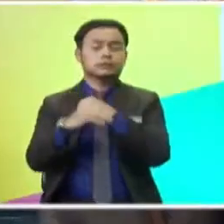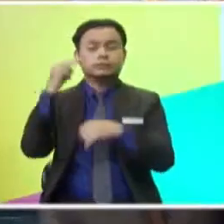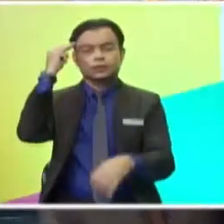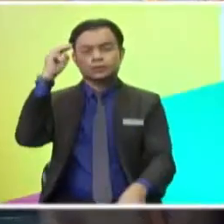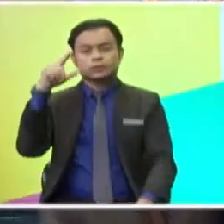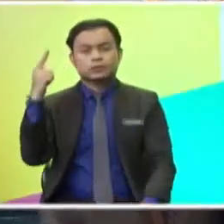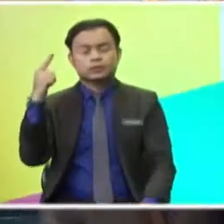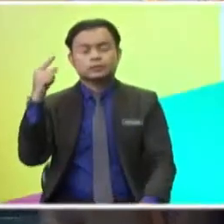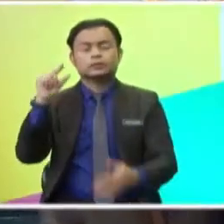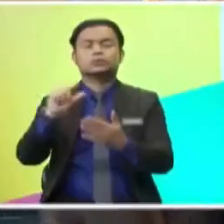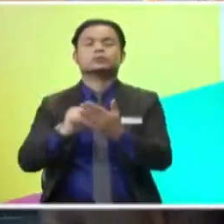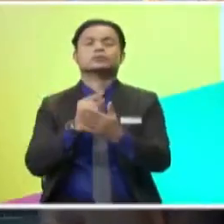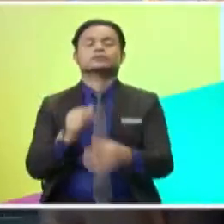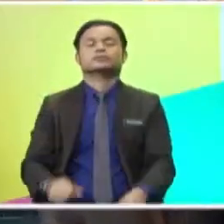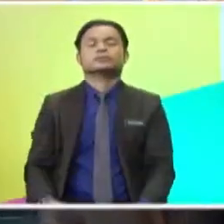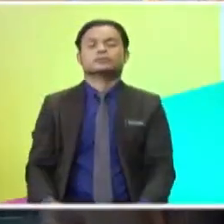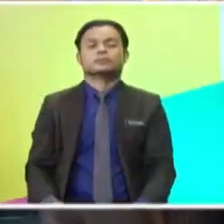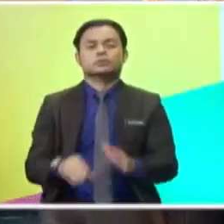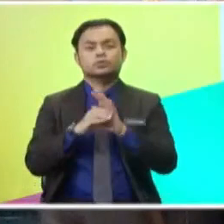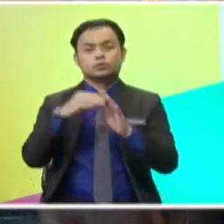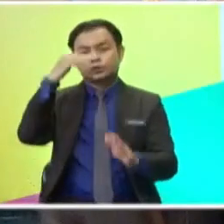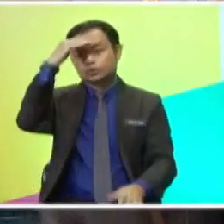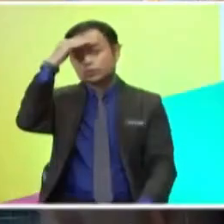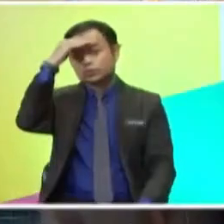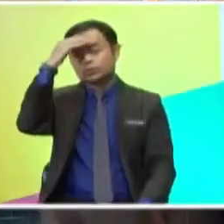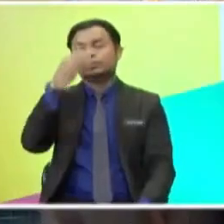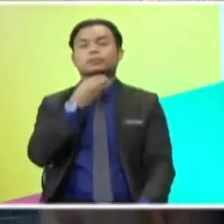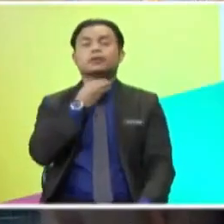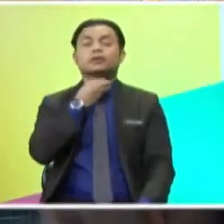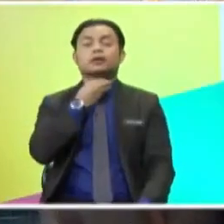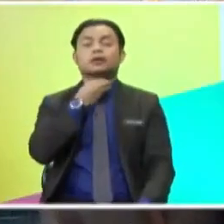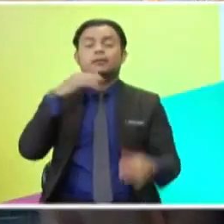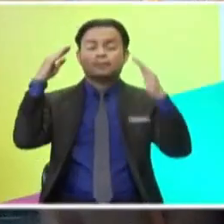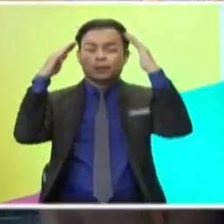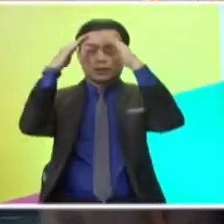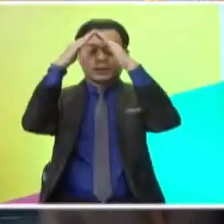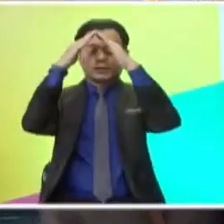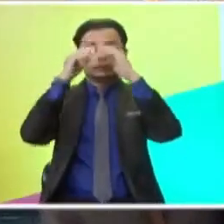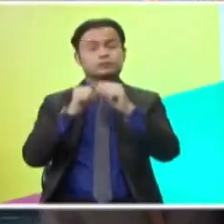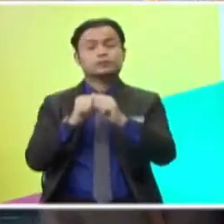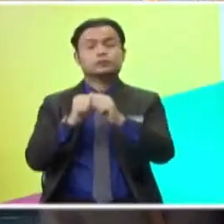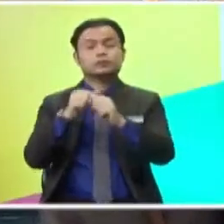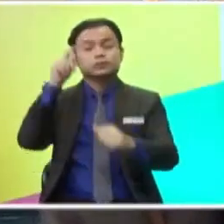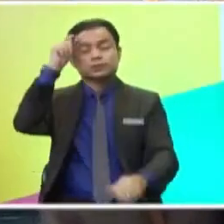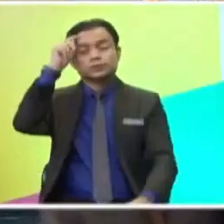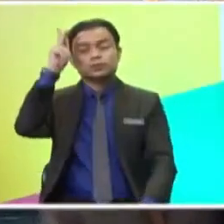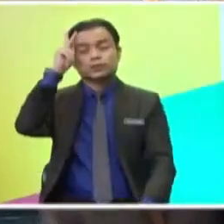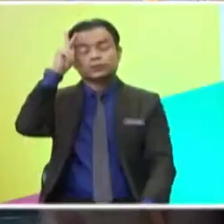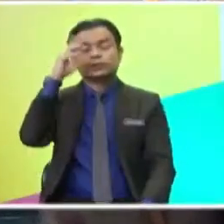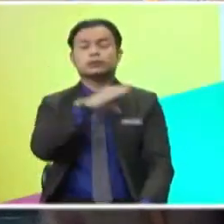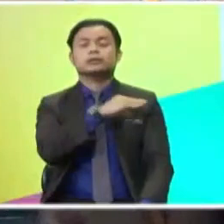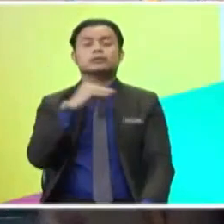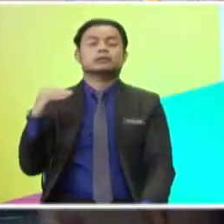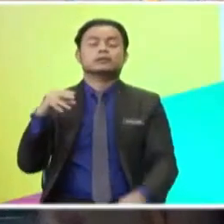Riau, di Perak, di Pahang dan diikuti dengan di Terengganu, di Kelantan dan juga di negeri-negeri yang